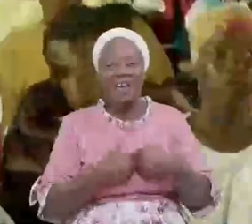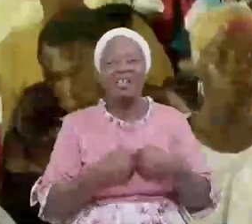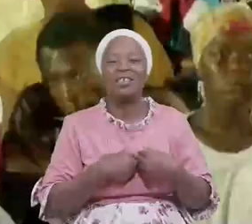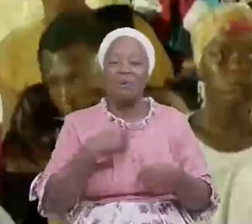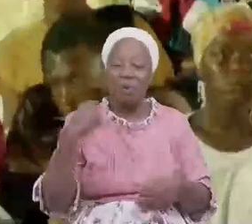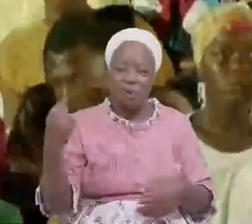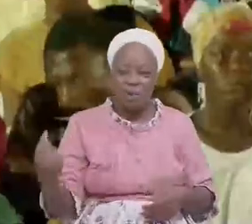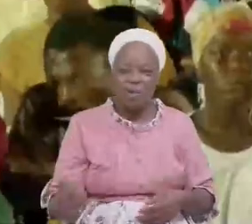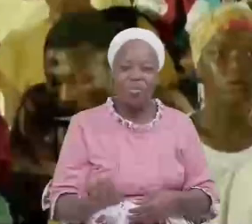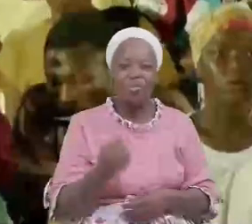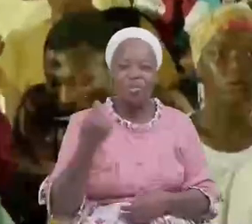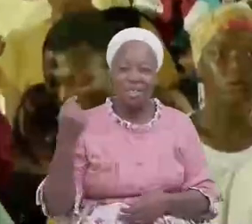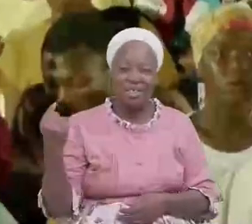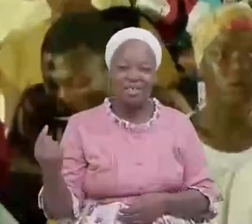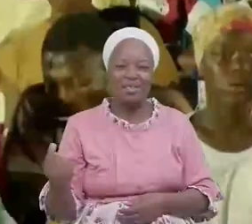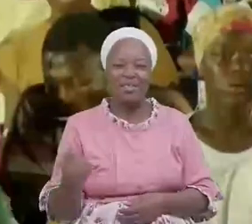moment.